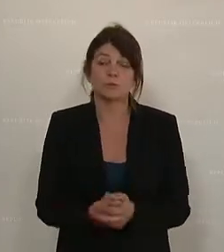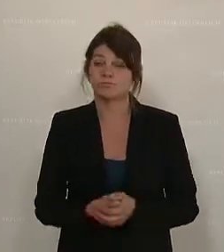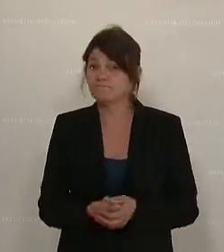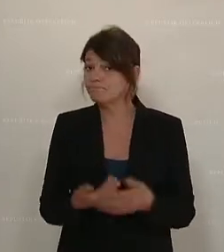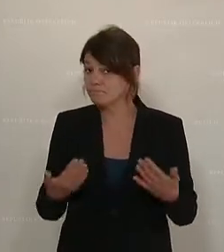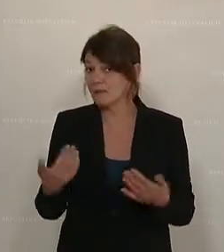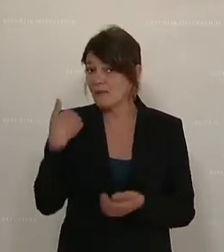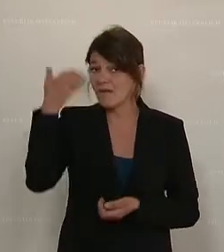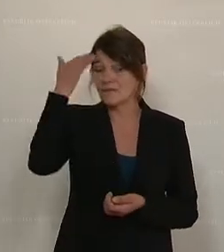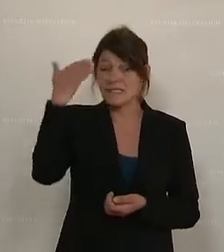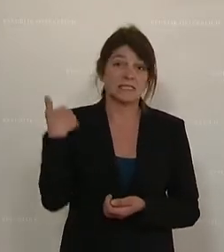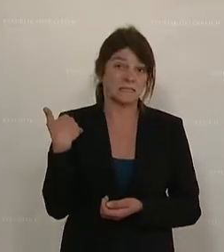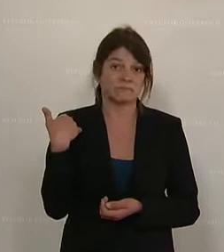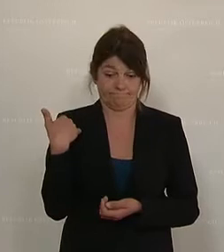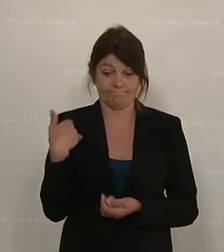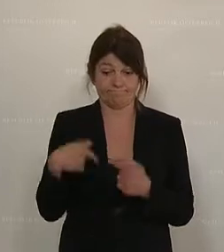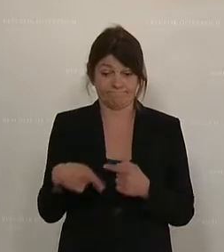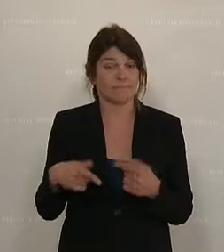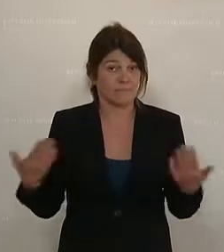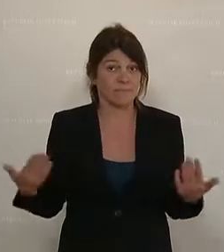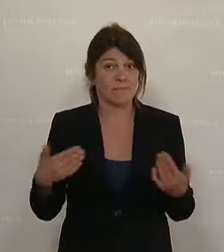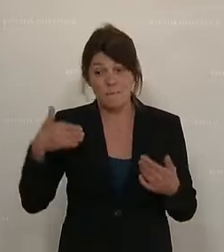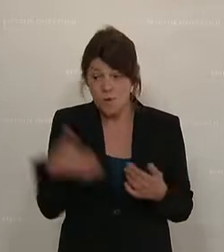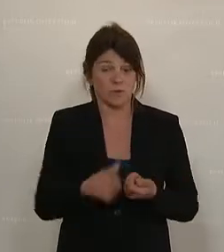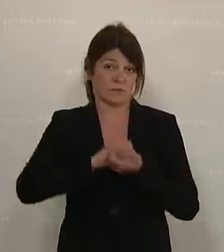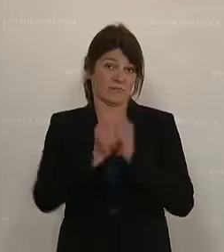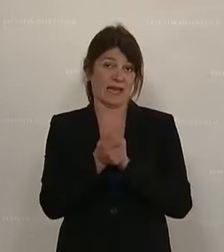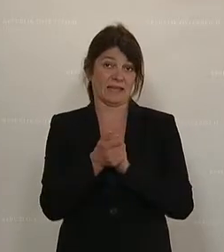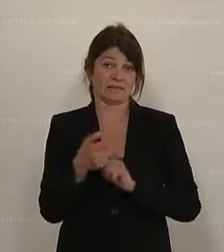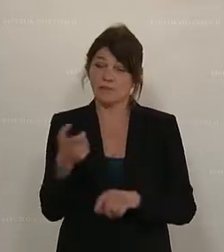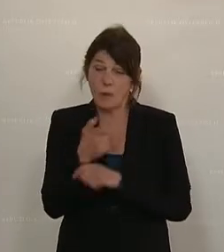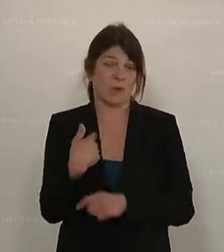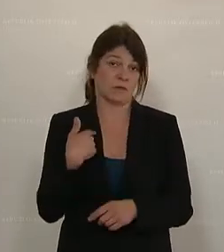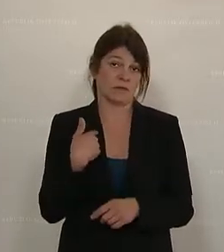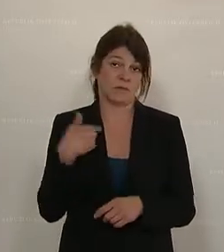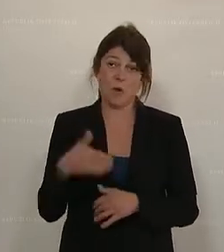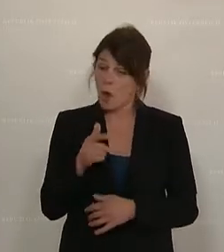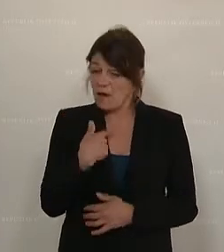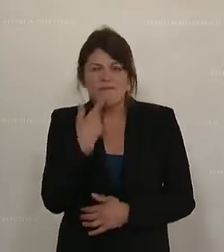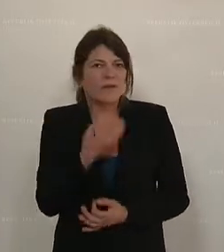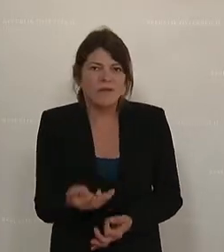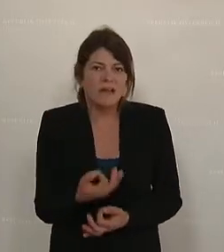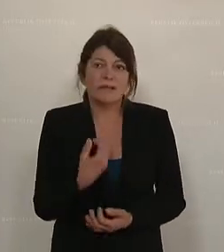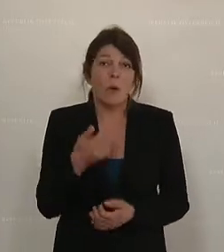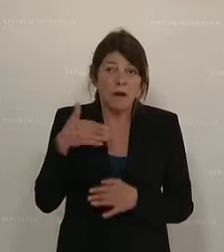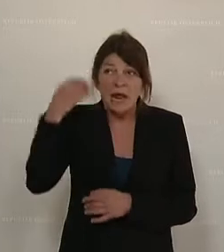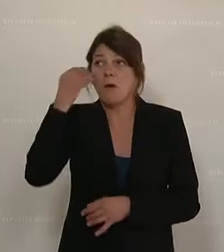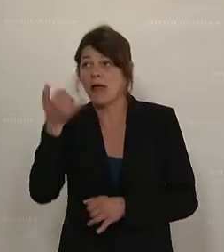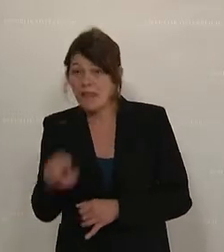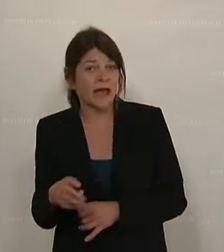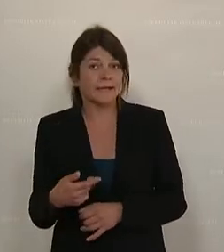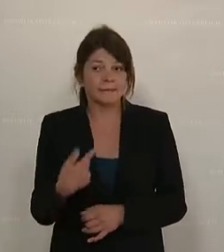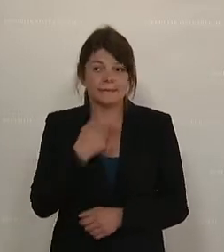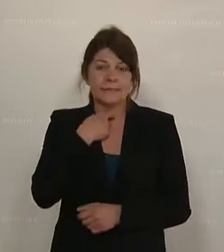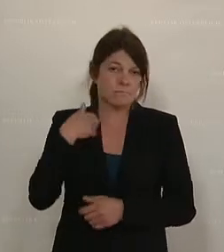da wissen wir, dass wir zu Veränderungen gezwungen werden, ob uns das gefällt oder nicht und ob wir daran glauben oder